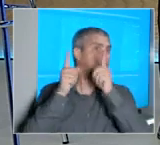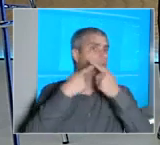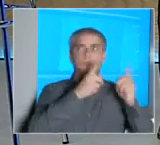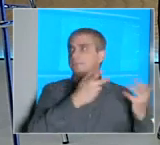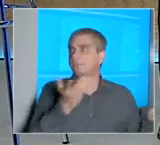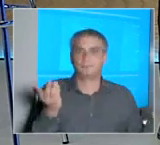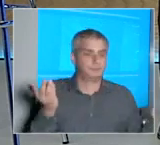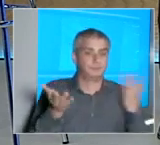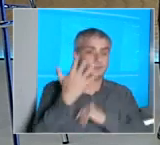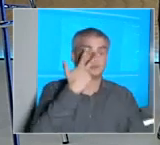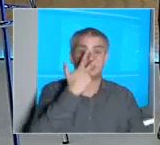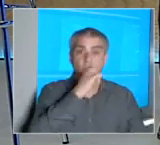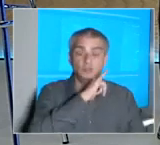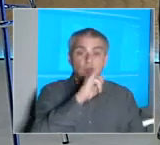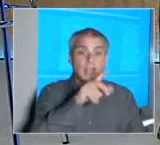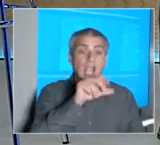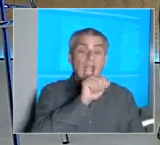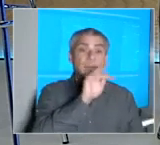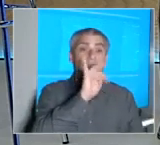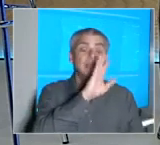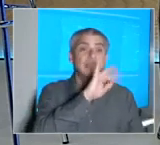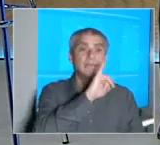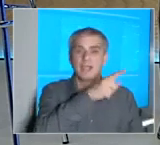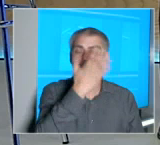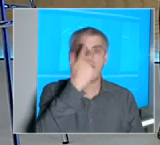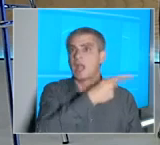תהומיים? לפני 30 שנה אחמד טיבי היה